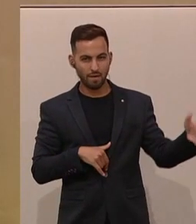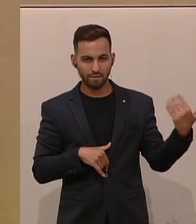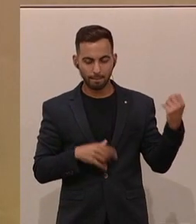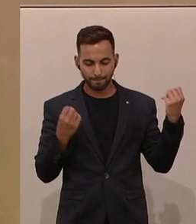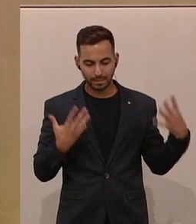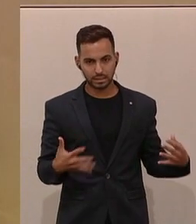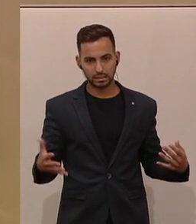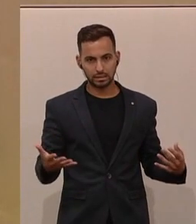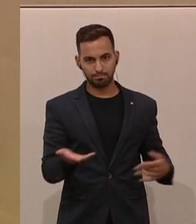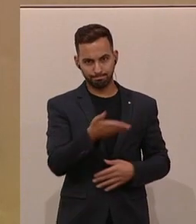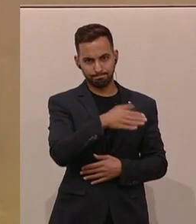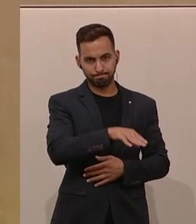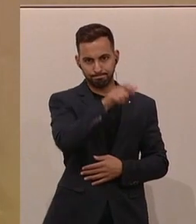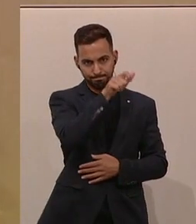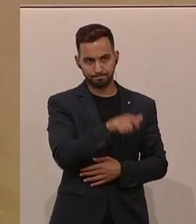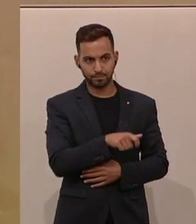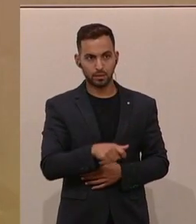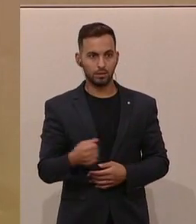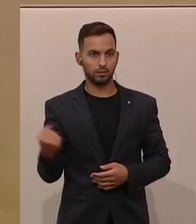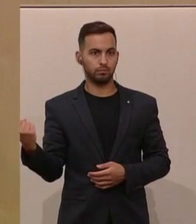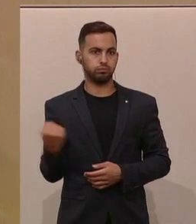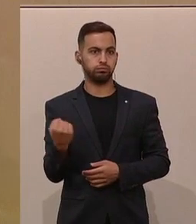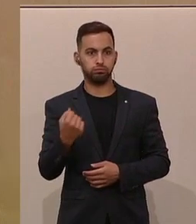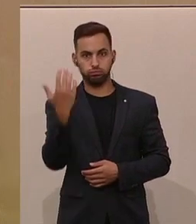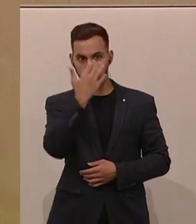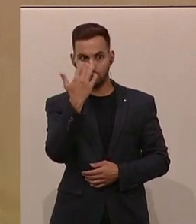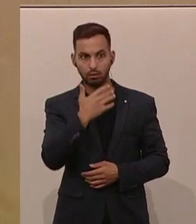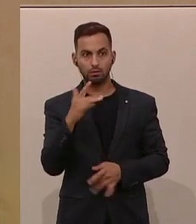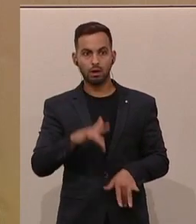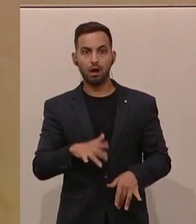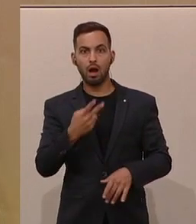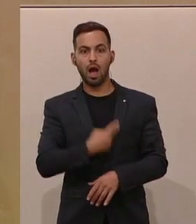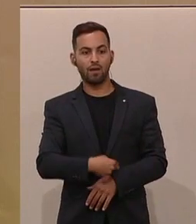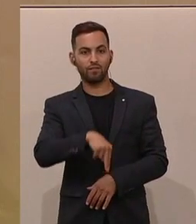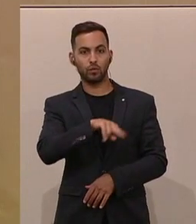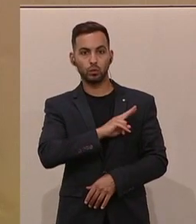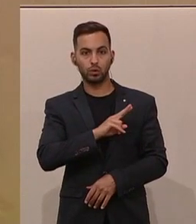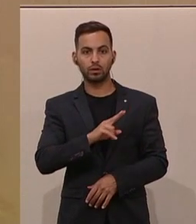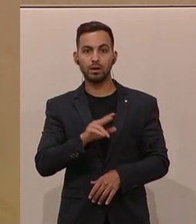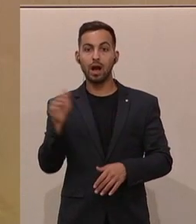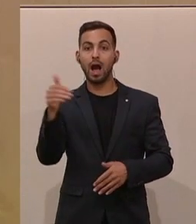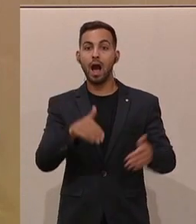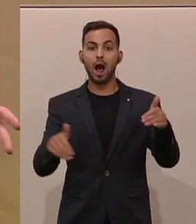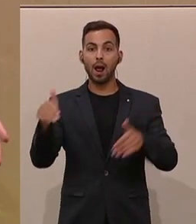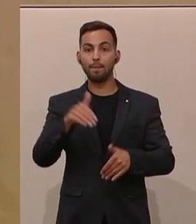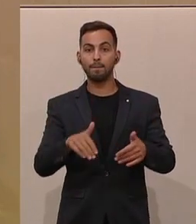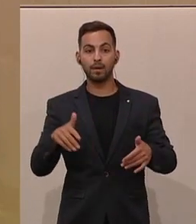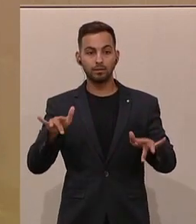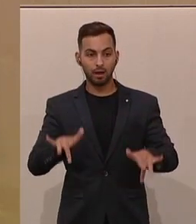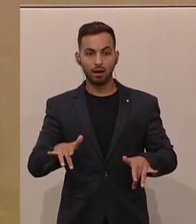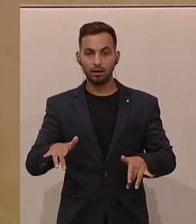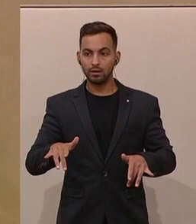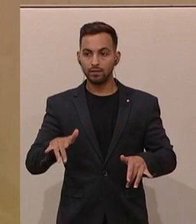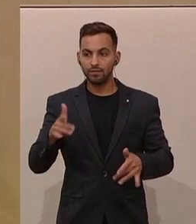ist. Es wäre katastrophal, wenn durch eine überbordende Haftung die Alm- und Weidewirtschaft entsprechend eingestellt